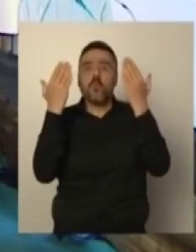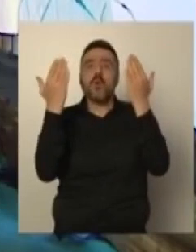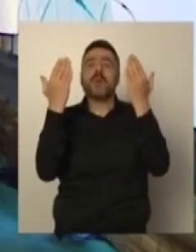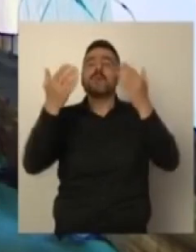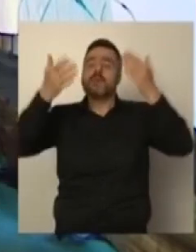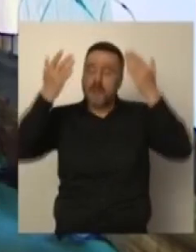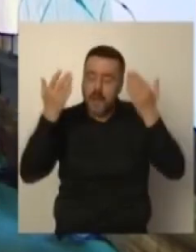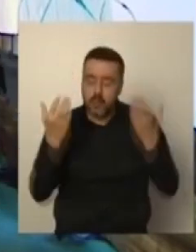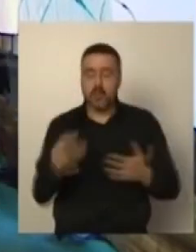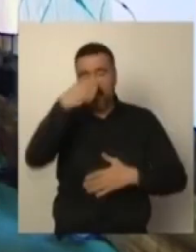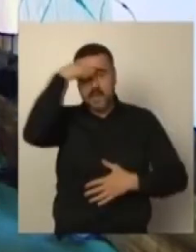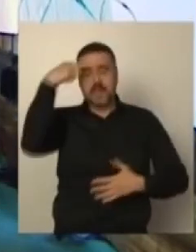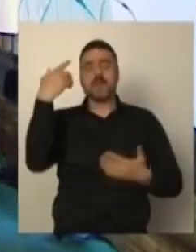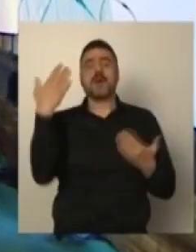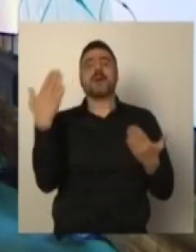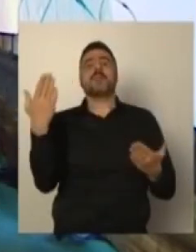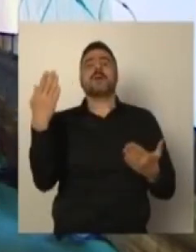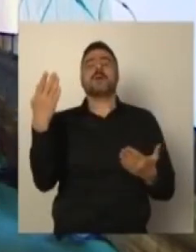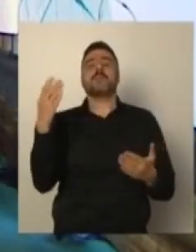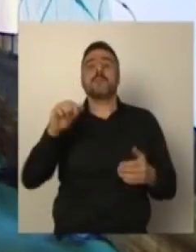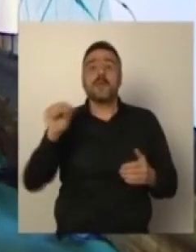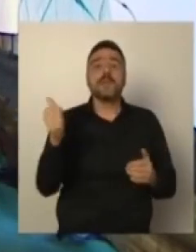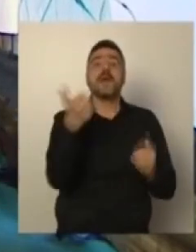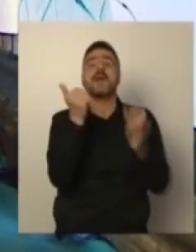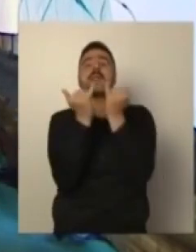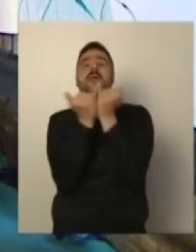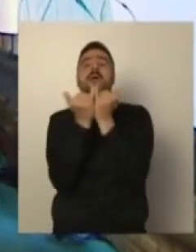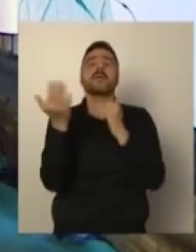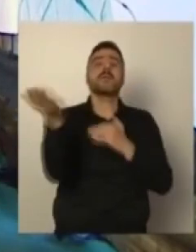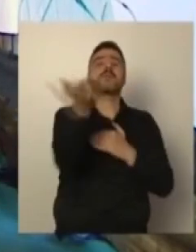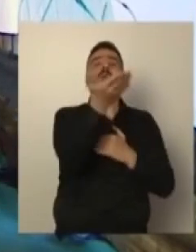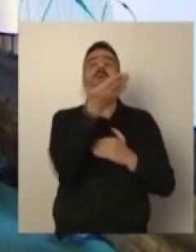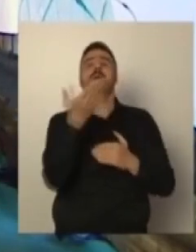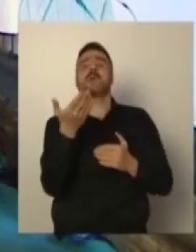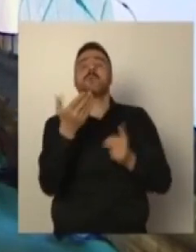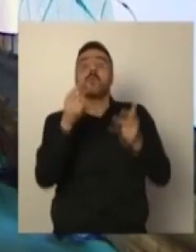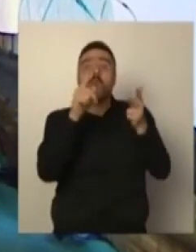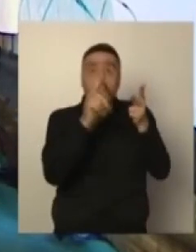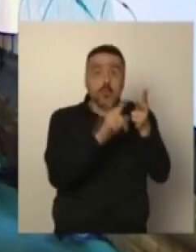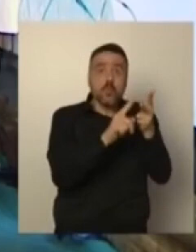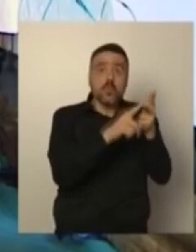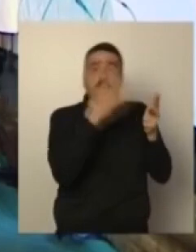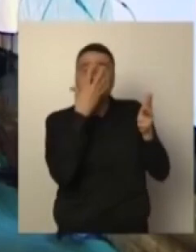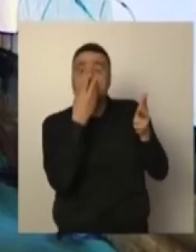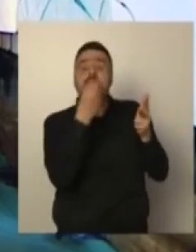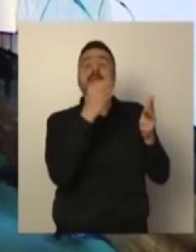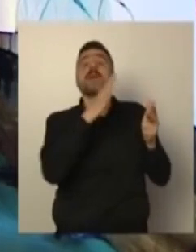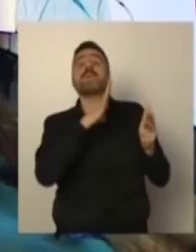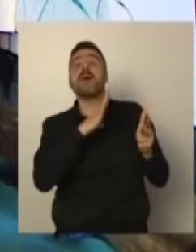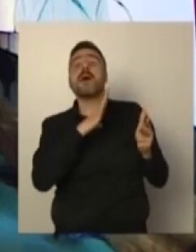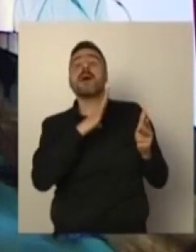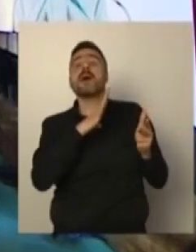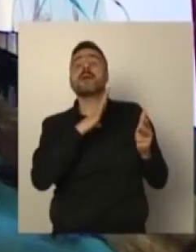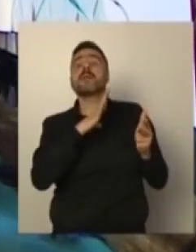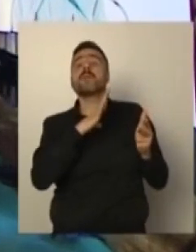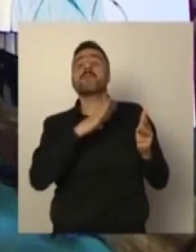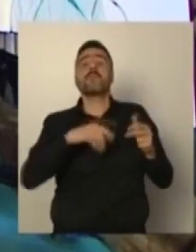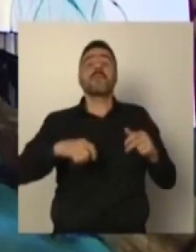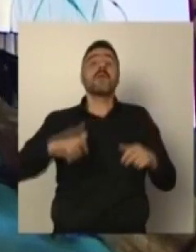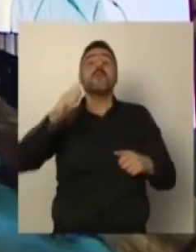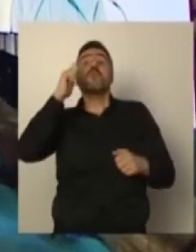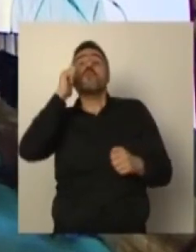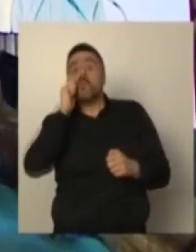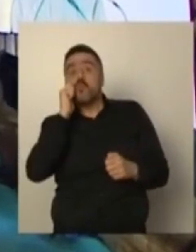dualarımızı kabul eder inşallah. Değerli kardeşlerim, bir diğer hediye ümmetinden şirke